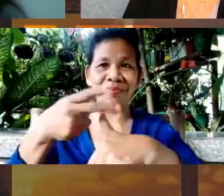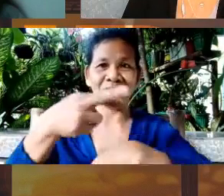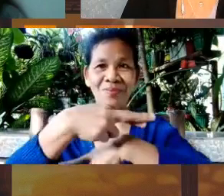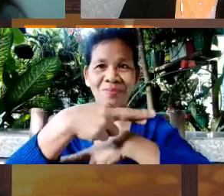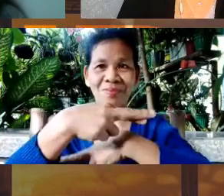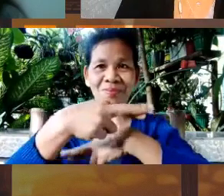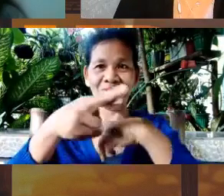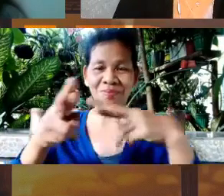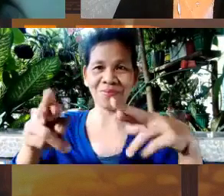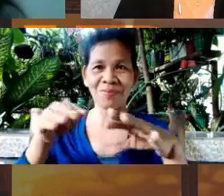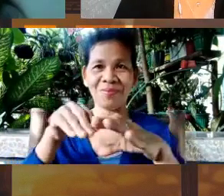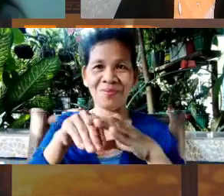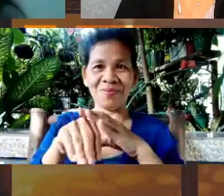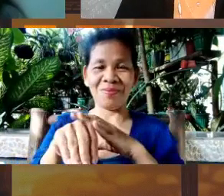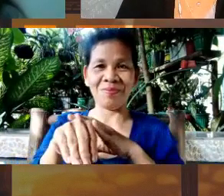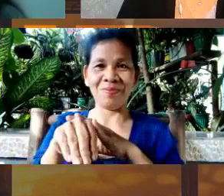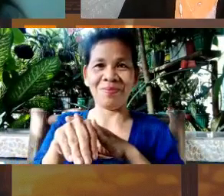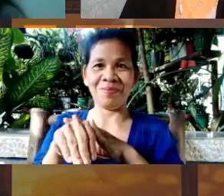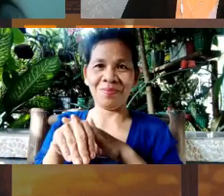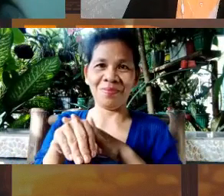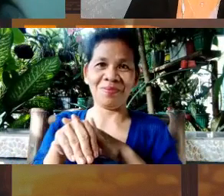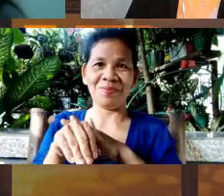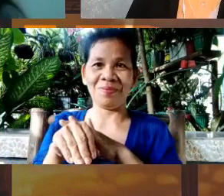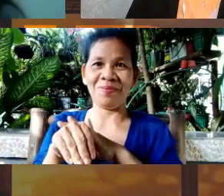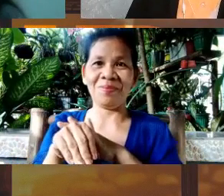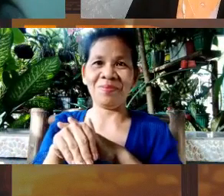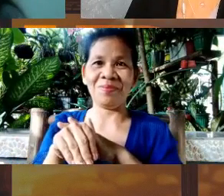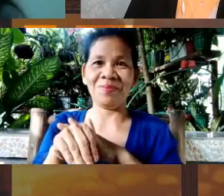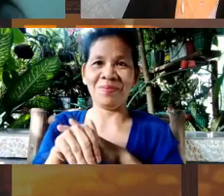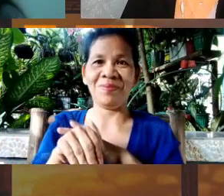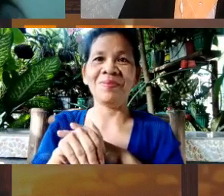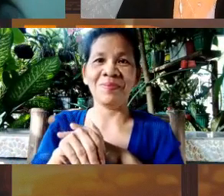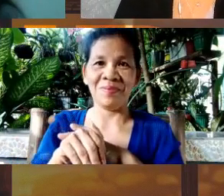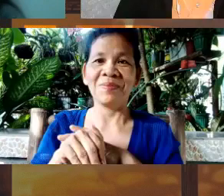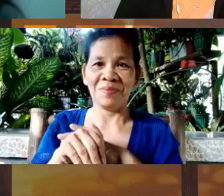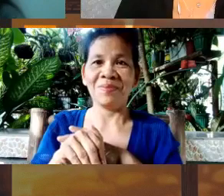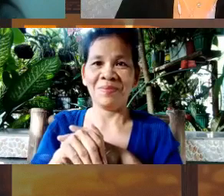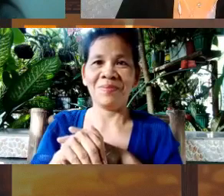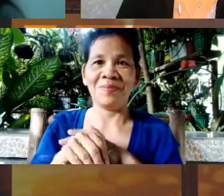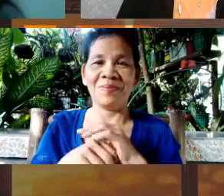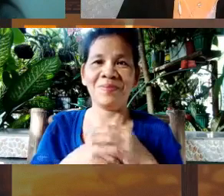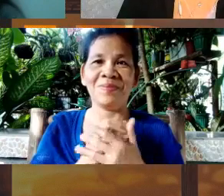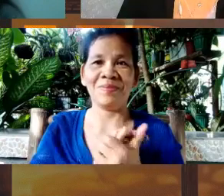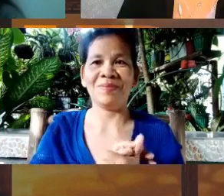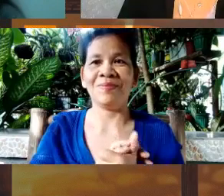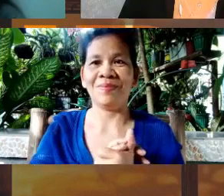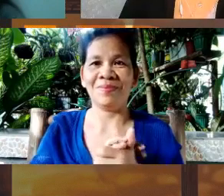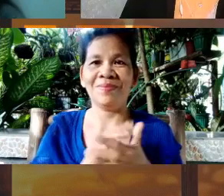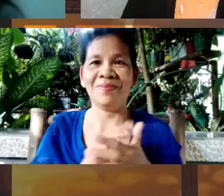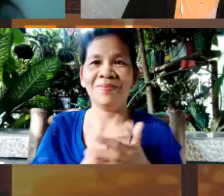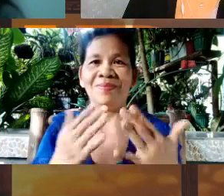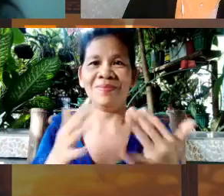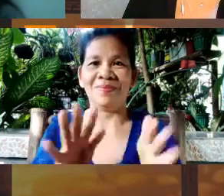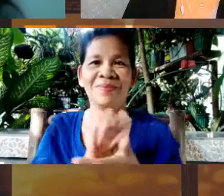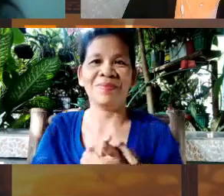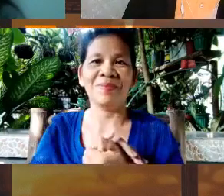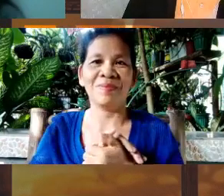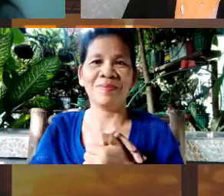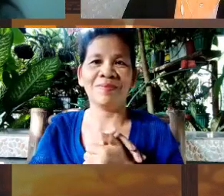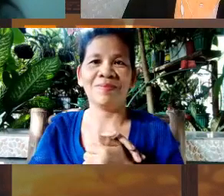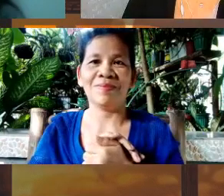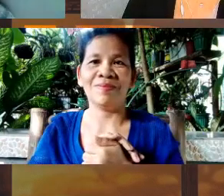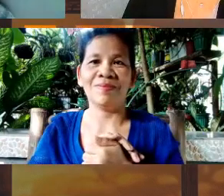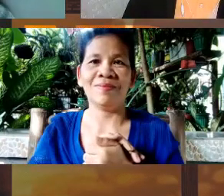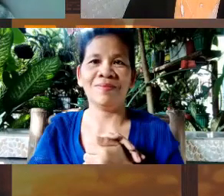pumasok na yung ano ni Elder Ador. Pero ito na may nabasa na ni Sister Lina o ni Ma'am Lina kanina.